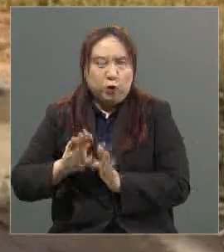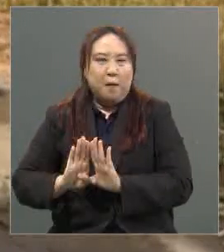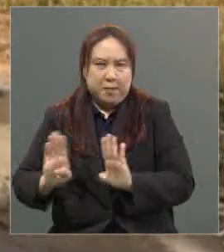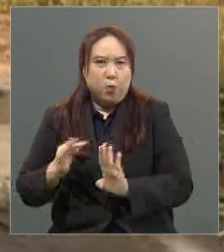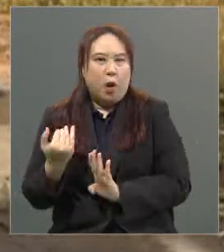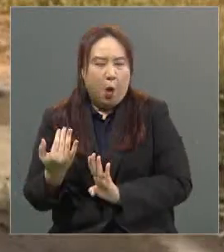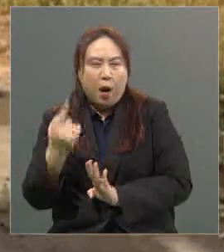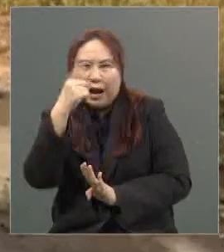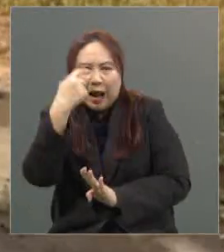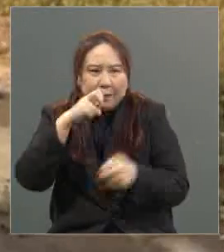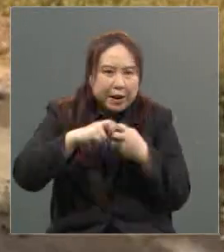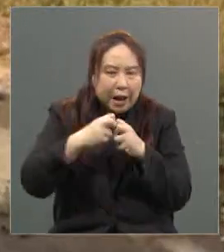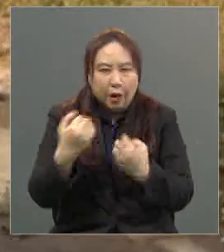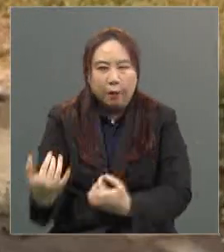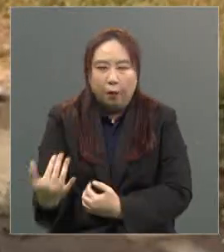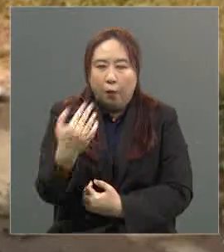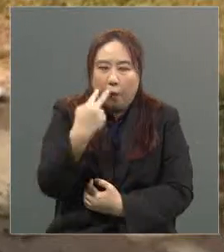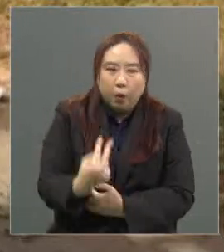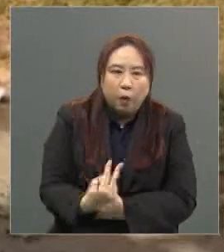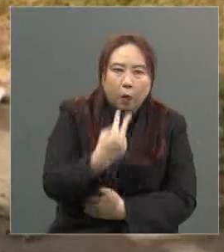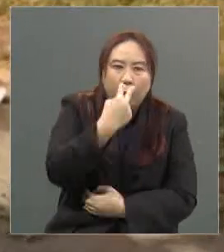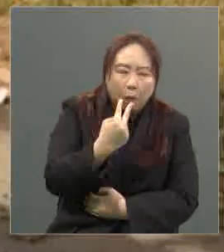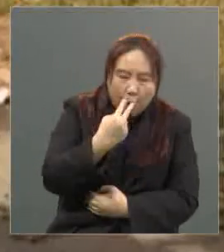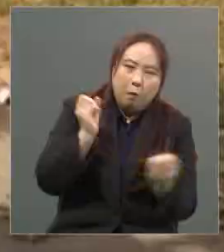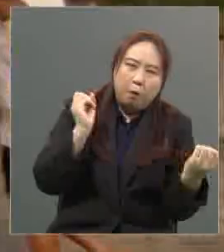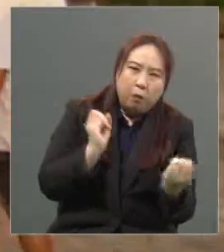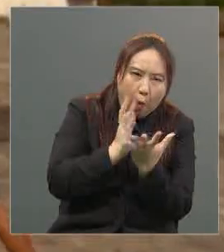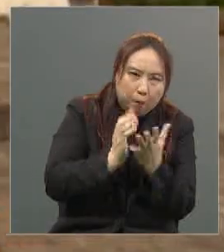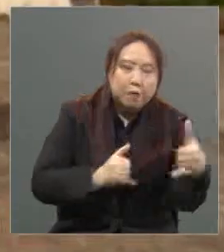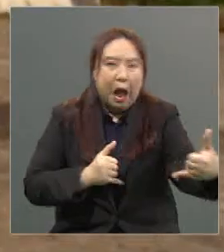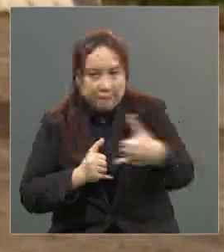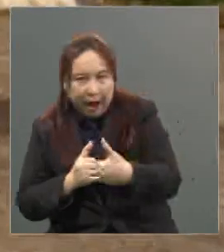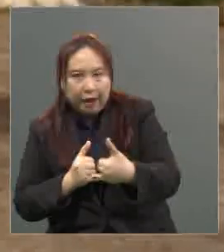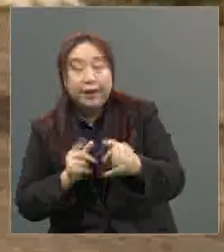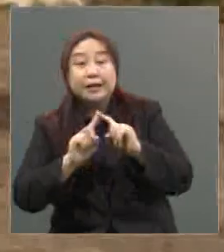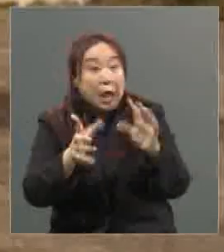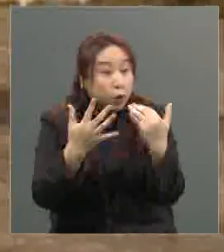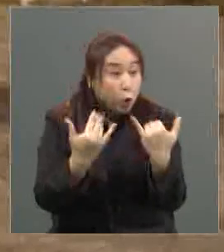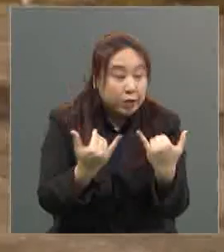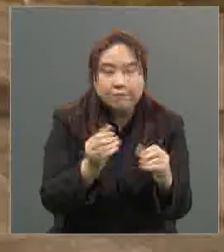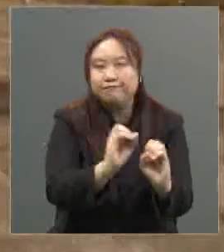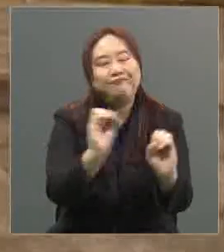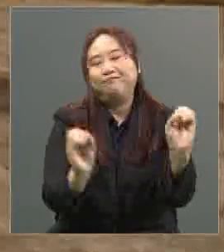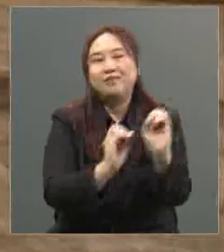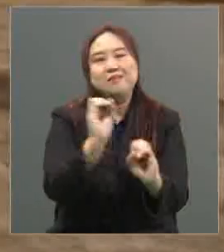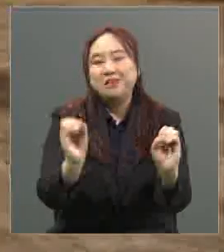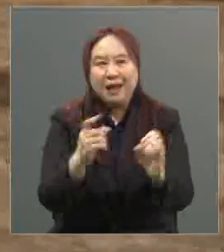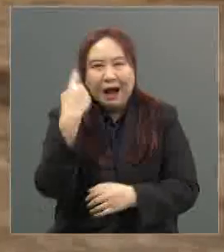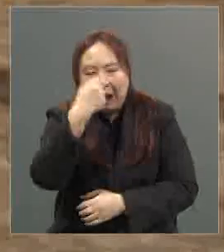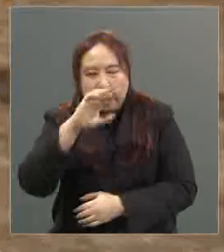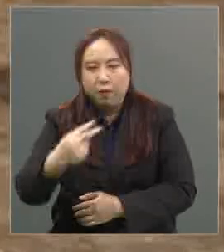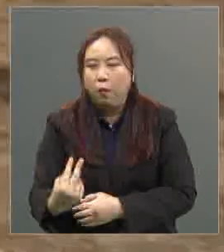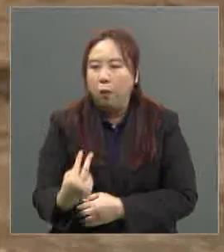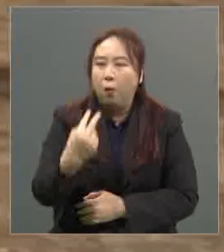การสูดควันสารเคมีมีแต่ว่าจนถึงตอนนี้ก็ปรากฏว่ายังไม่มีนะยังไม่มีใครที่เข้ามาที่โรงโรง